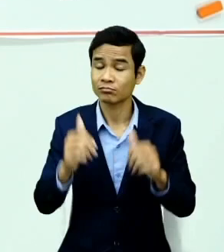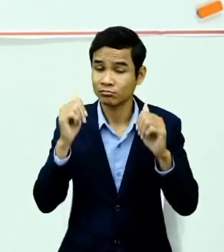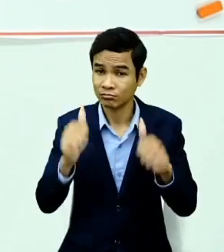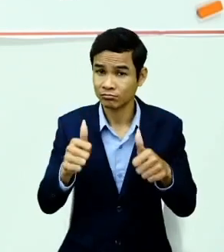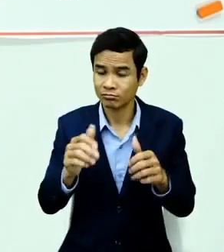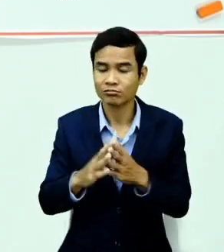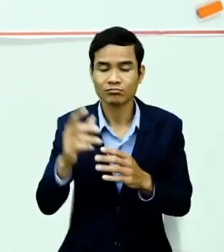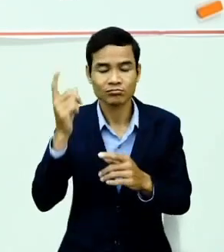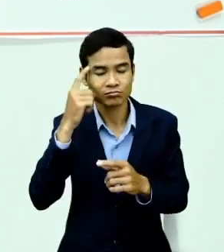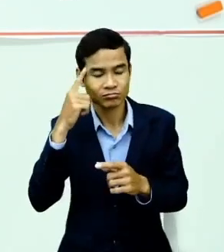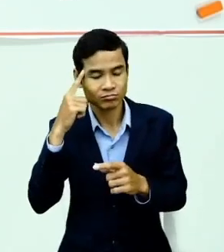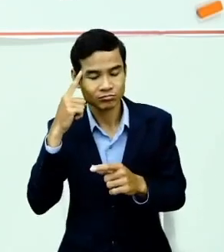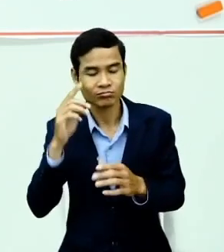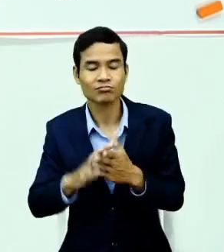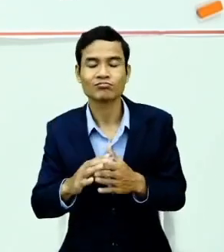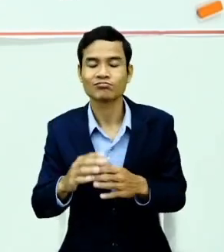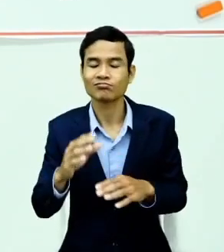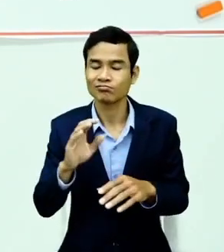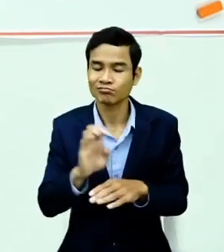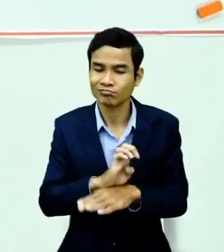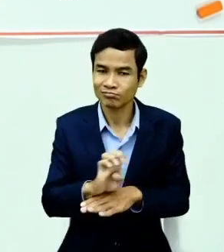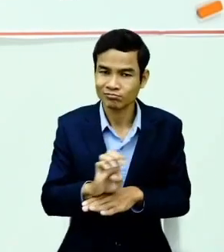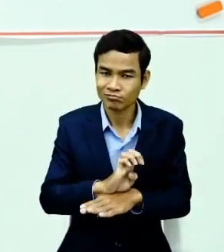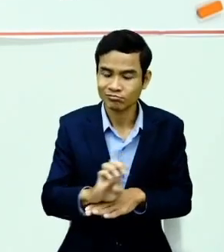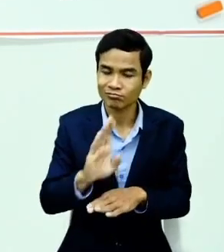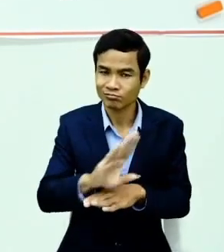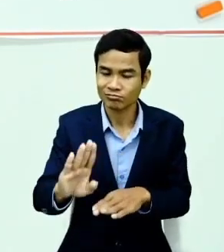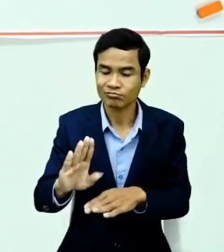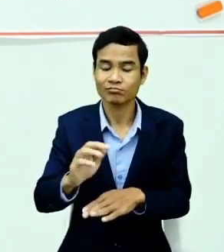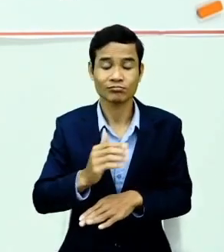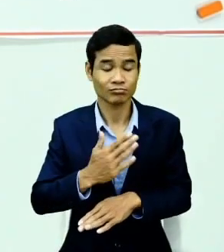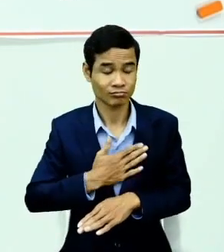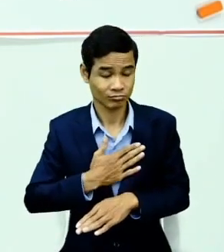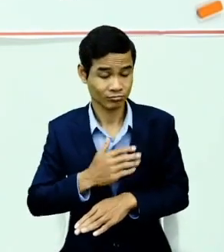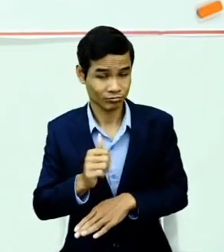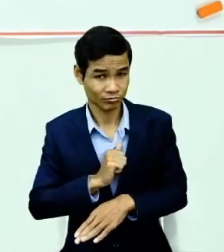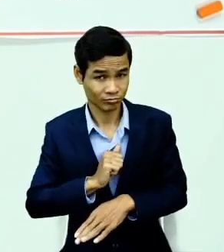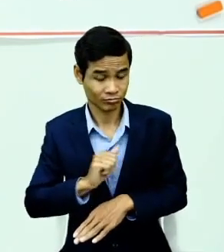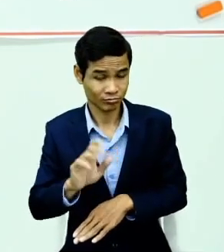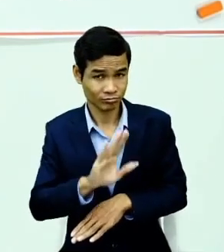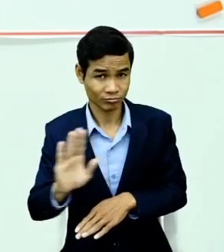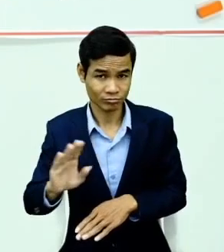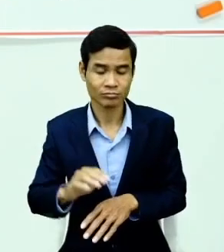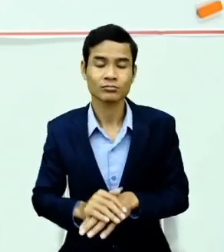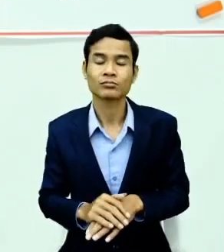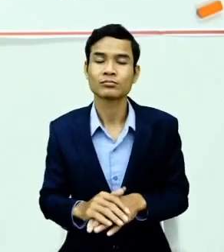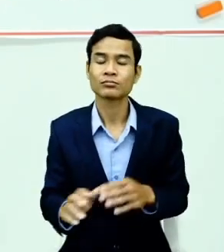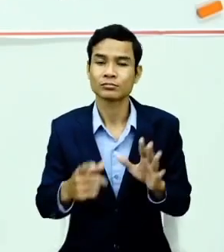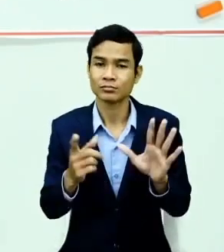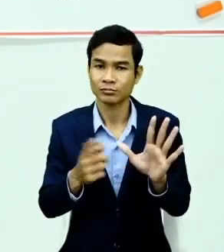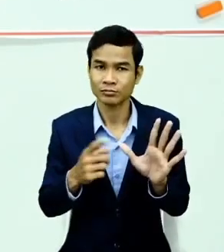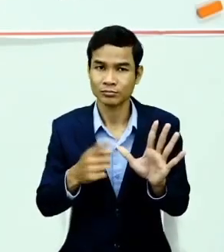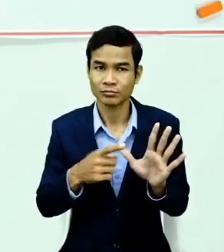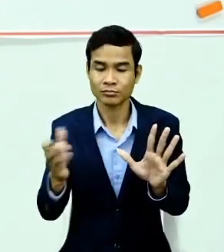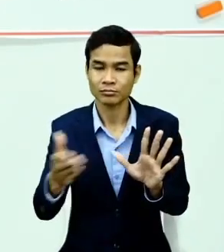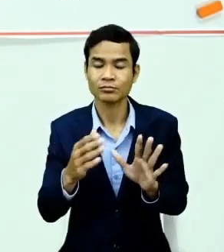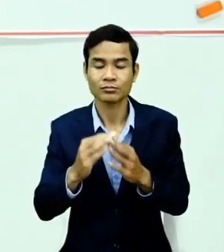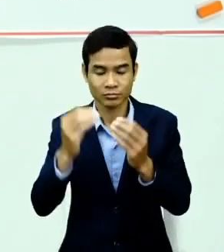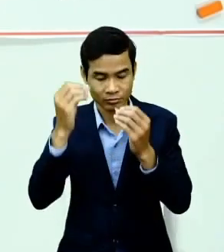có chết đăng phía là cách tốt tốt luôn chà riêng riêng khá luôn ta xong rồi tiếp theo